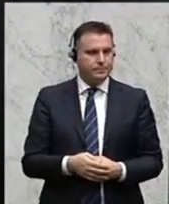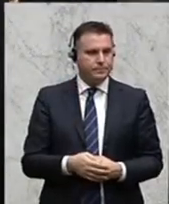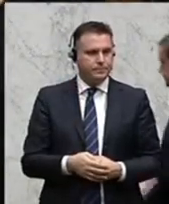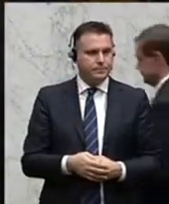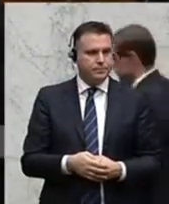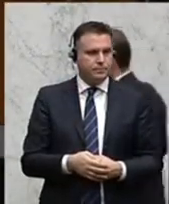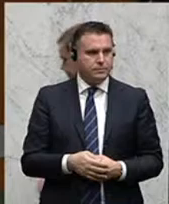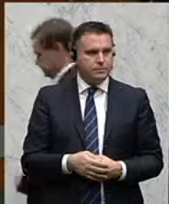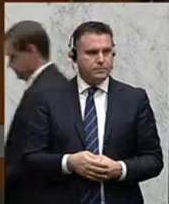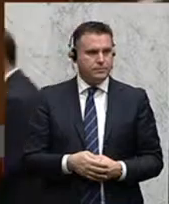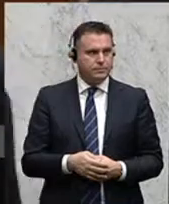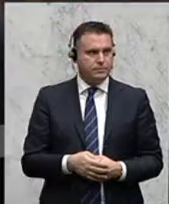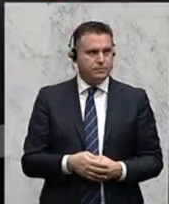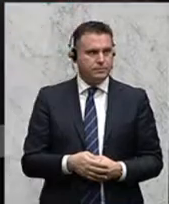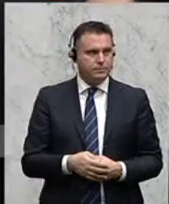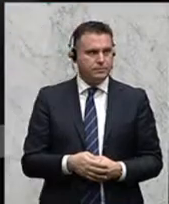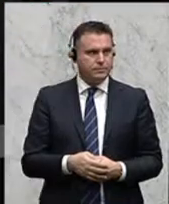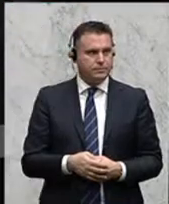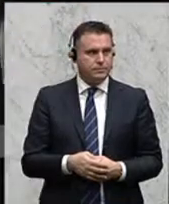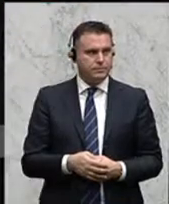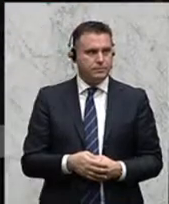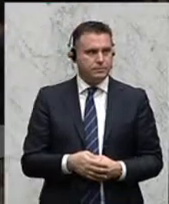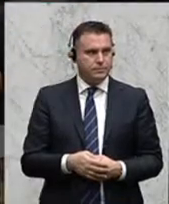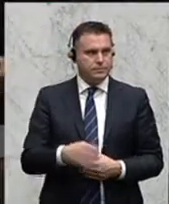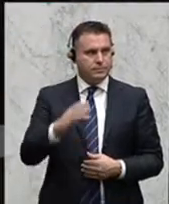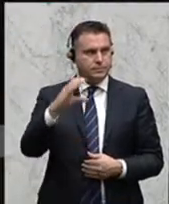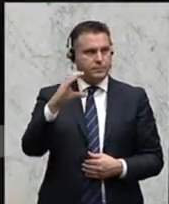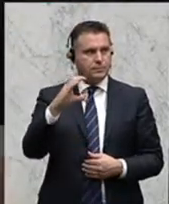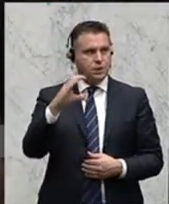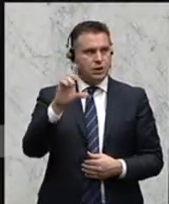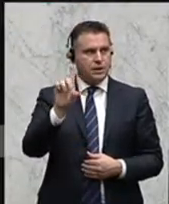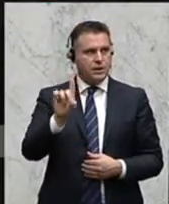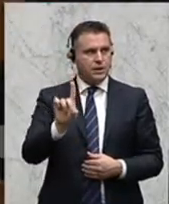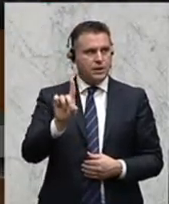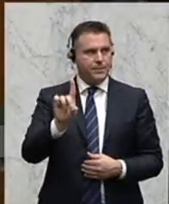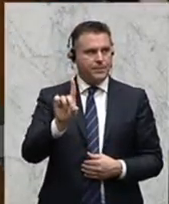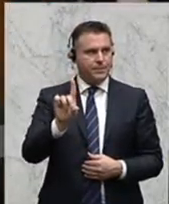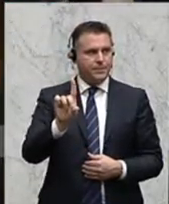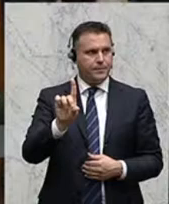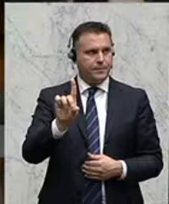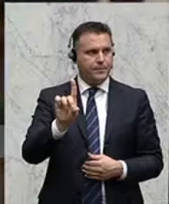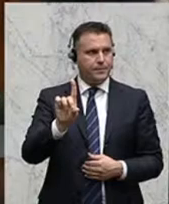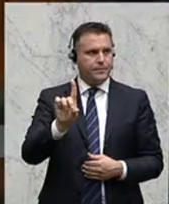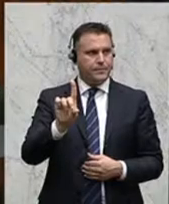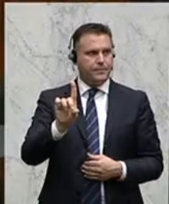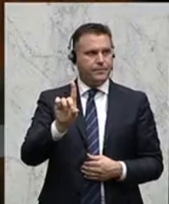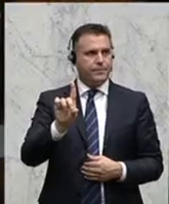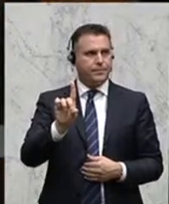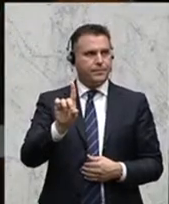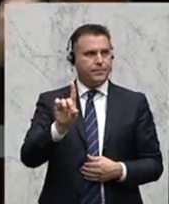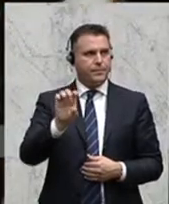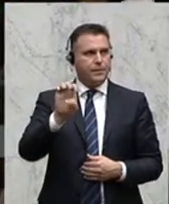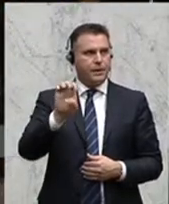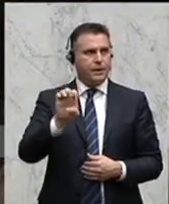auf ORF 3 kennen das vom zweiten Nationalratspräsidenten Karl-Heinz Kopp von der ÖVP beschriebene Prozedere ja